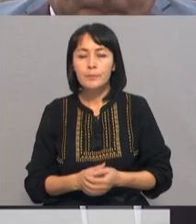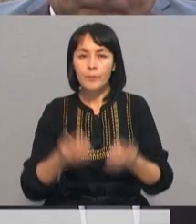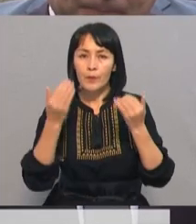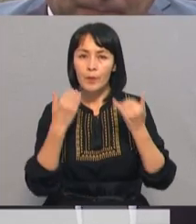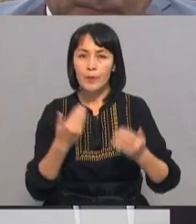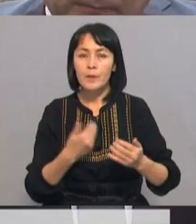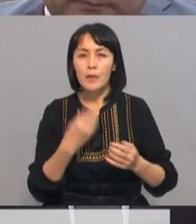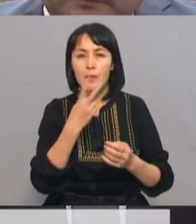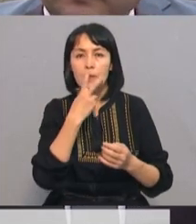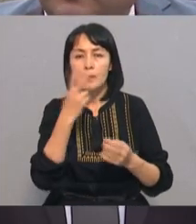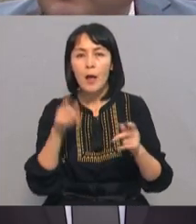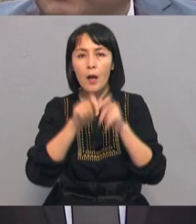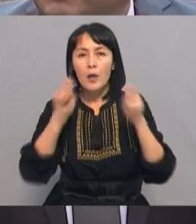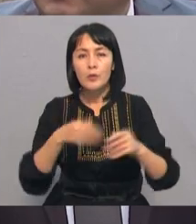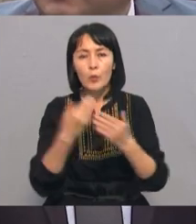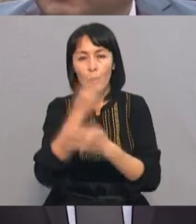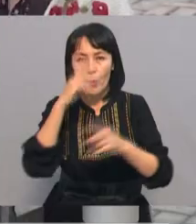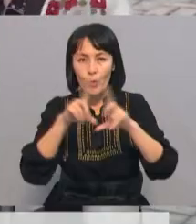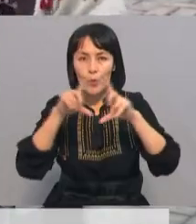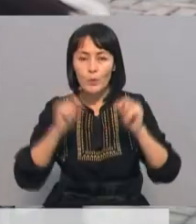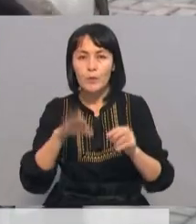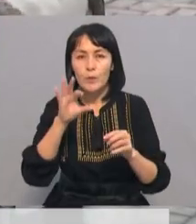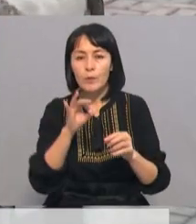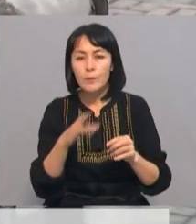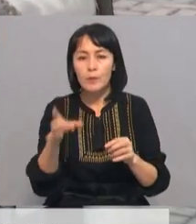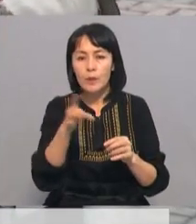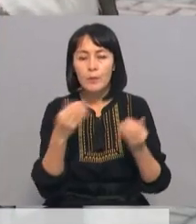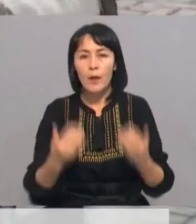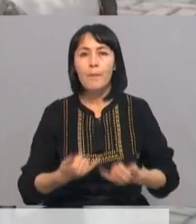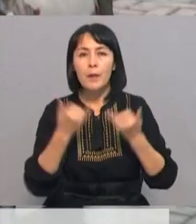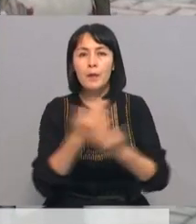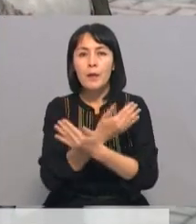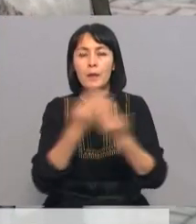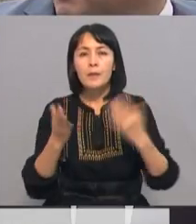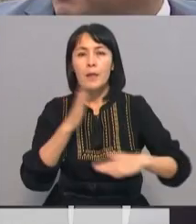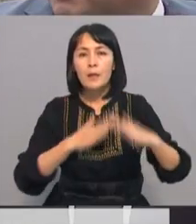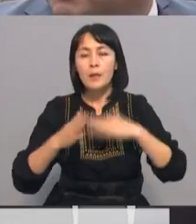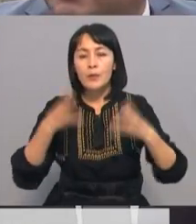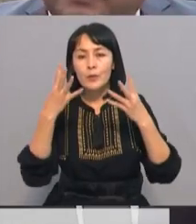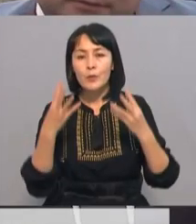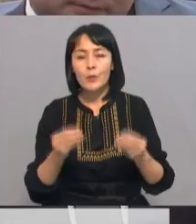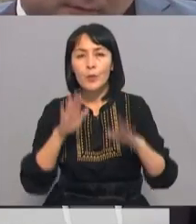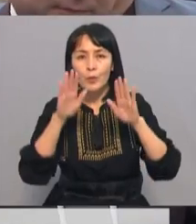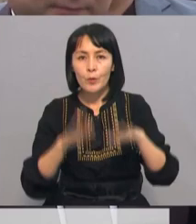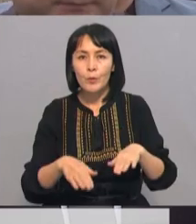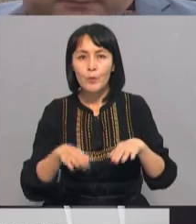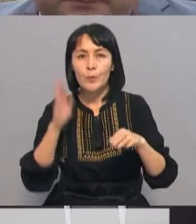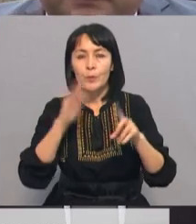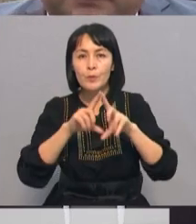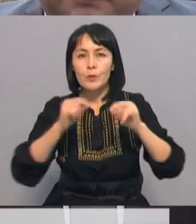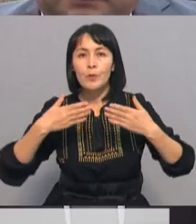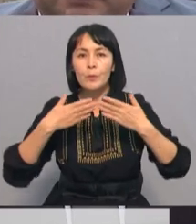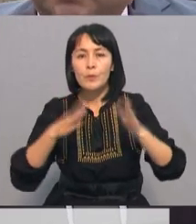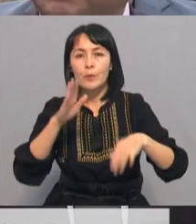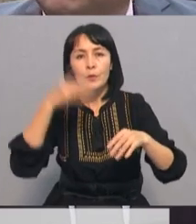Сегодня мы стали свидетелями открытия новой школы в Ордобасинском районе. Поздравляю всех с радостным моментом. Пусть школа выпускает образованных